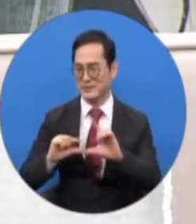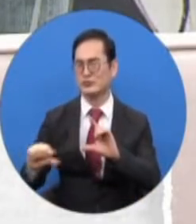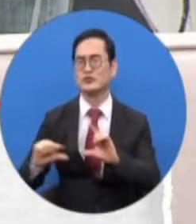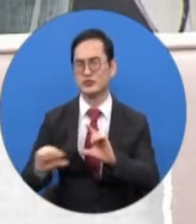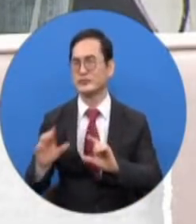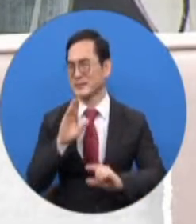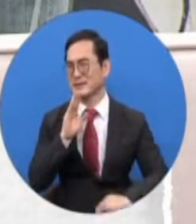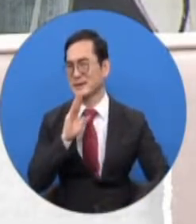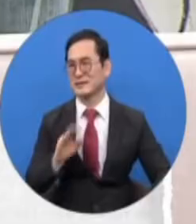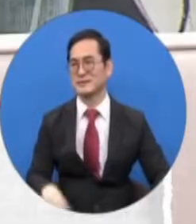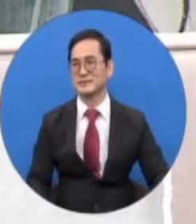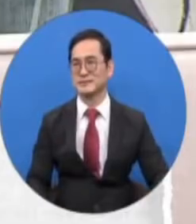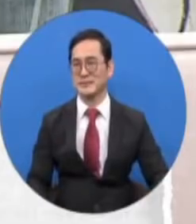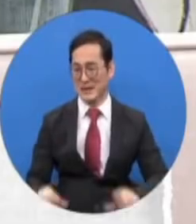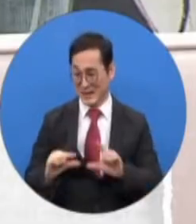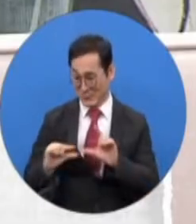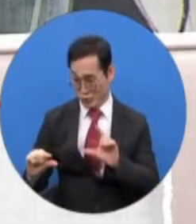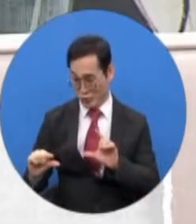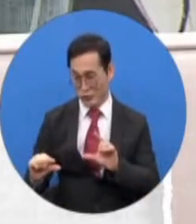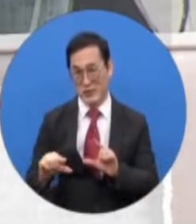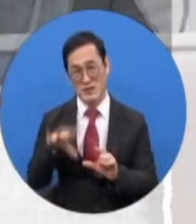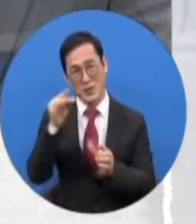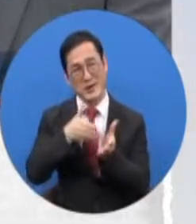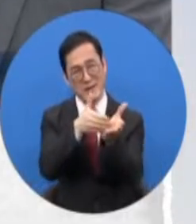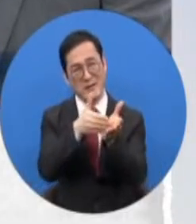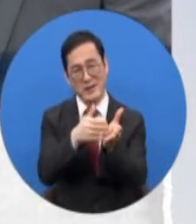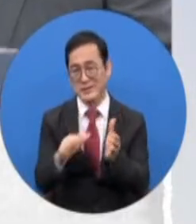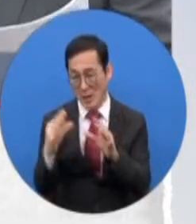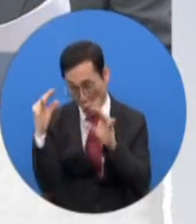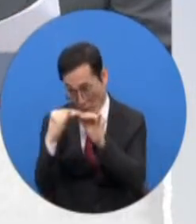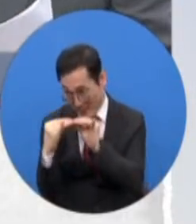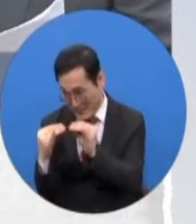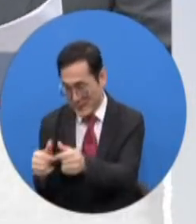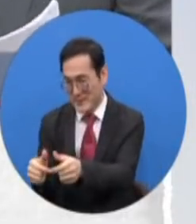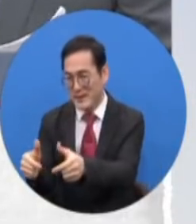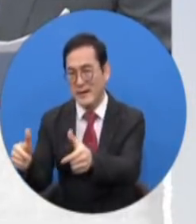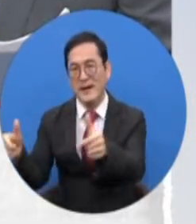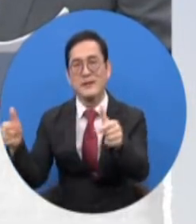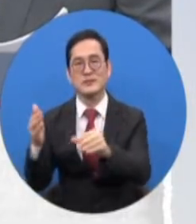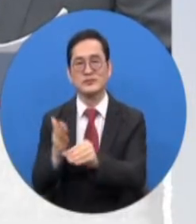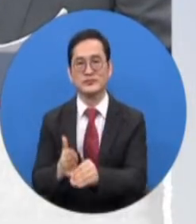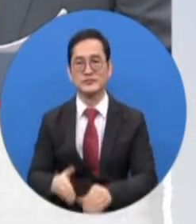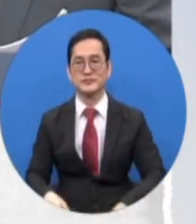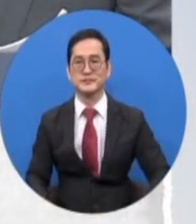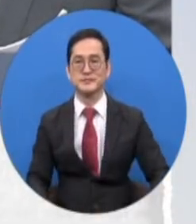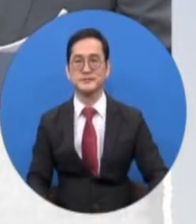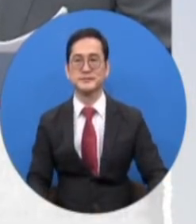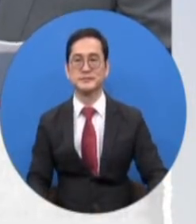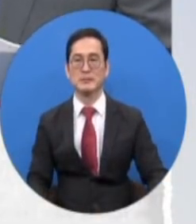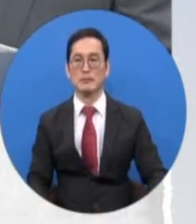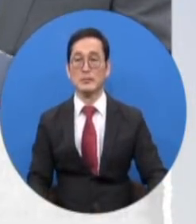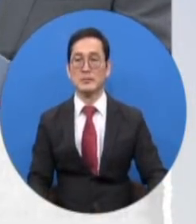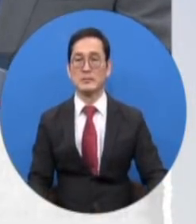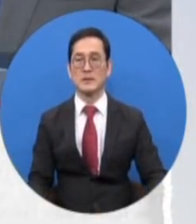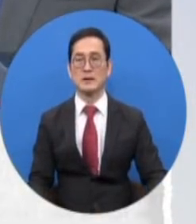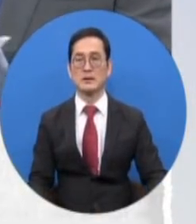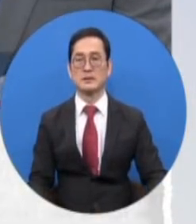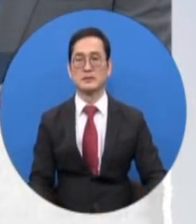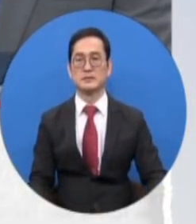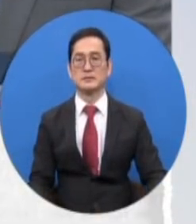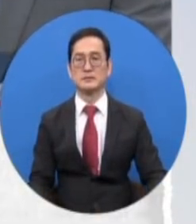의원들로 시작해서 거기에 공감하는 의원들이 좀 많이 늘어나고 있는 것이고요. 소속 의원들이 상당히 많은 걸로 알고 있는데. 예,